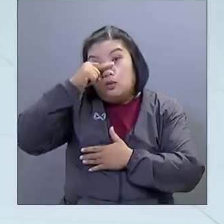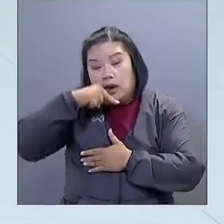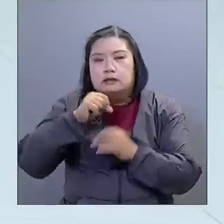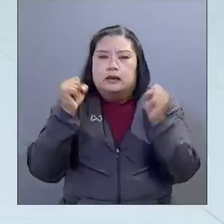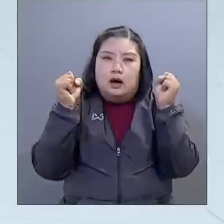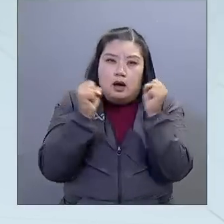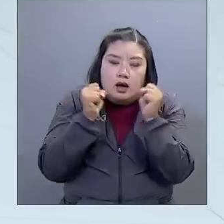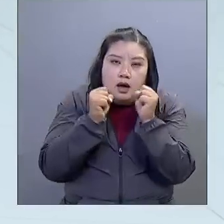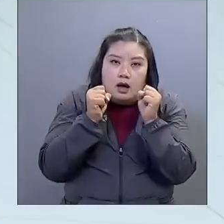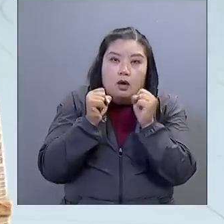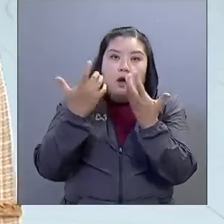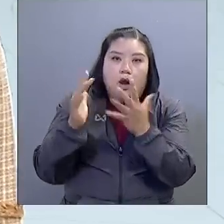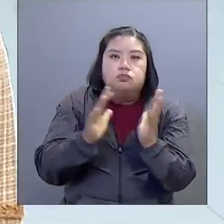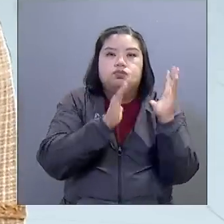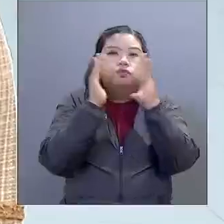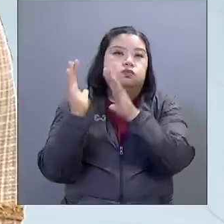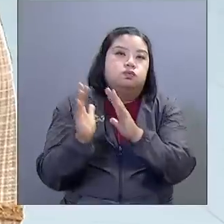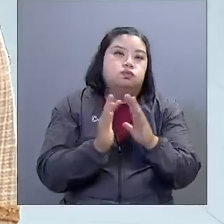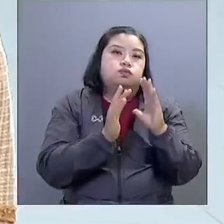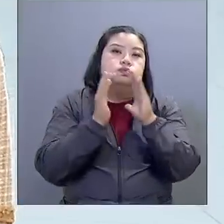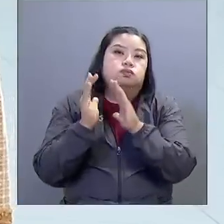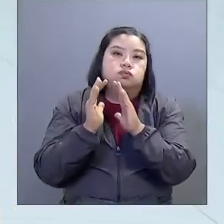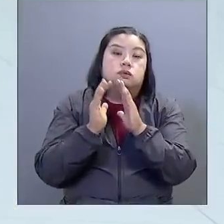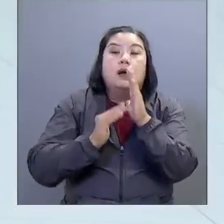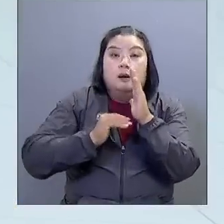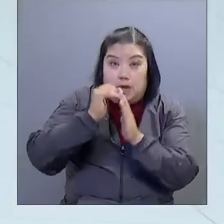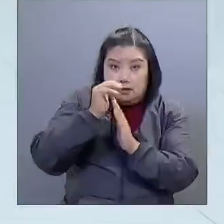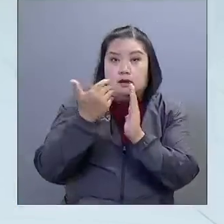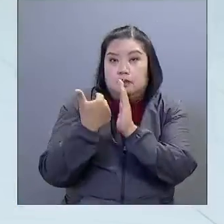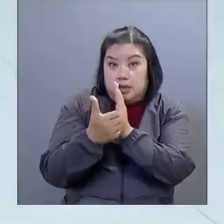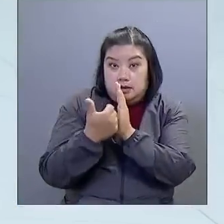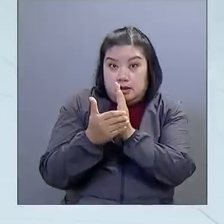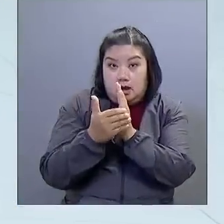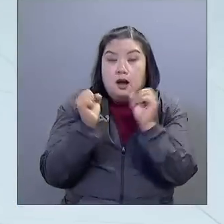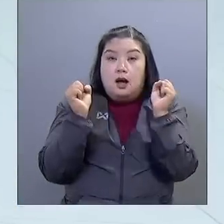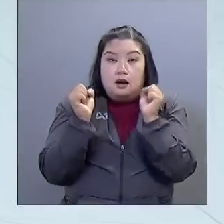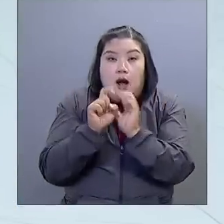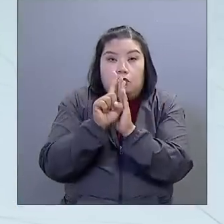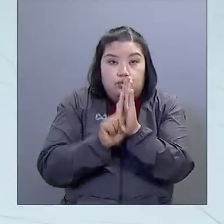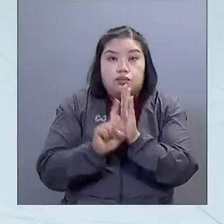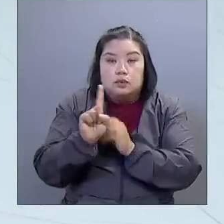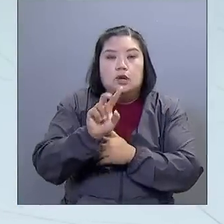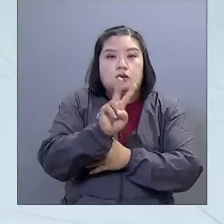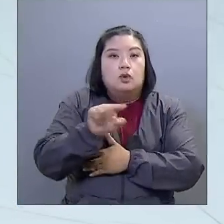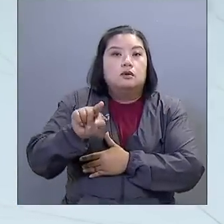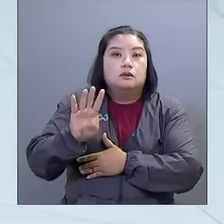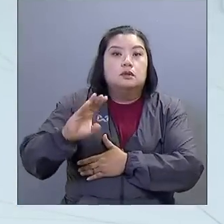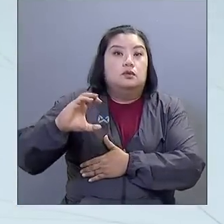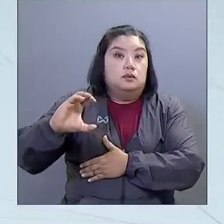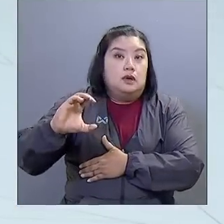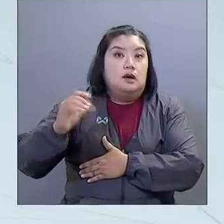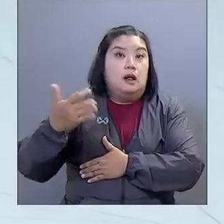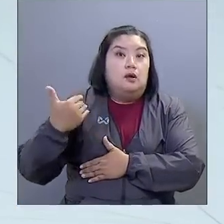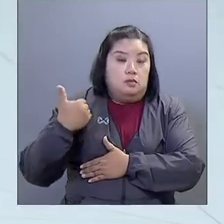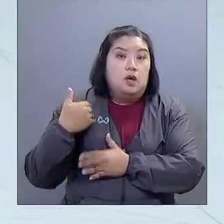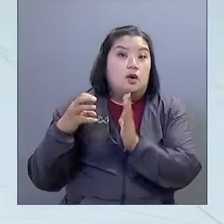เย็นถึงหนาวกับมีลมแรงเกิดขึ้นด้วยค่ะโดยที่บริเวณพื้นที่ภาคเหนือภาคอีสานนะคะอุณหภูมิจะลดลงมาได้อีกตั้งแต่ 2-4 องศาส่วนที่บริเวณภา